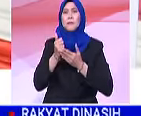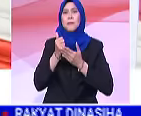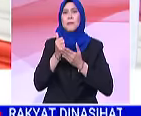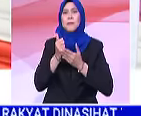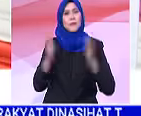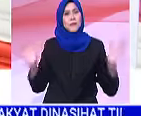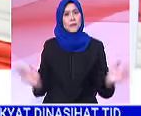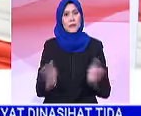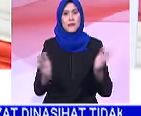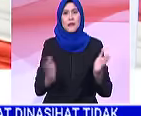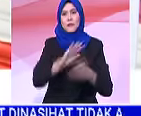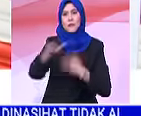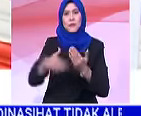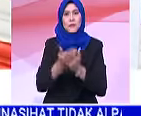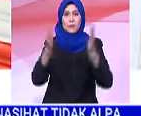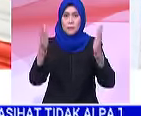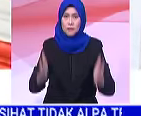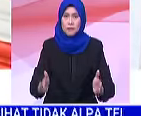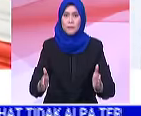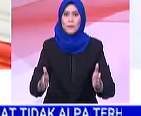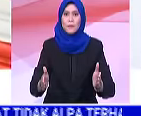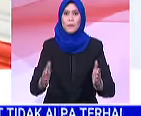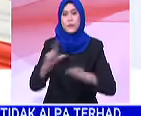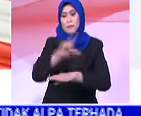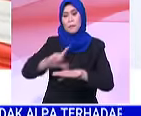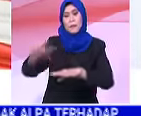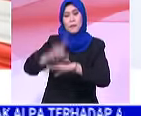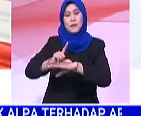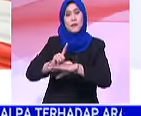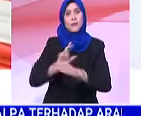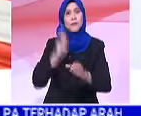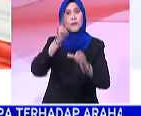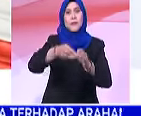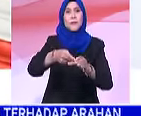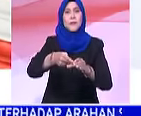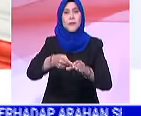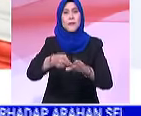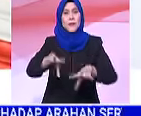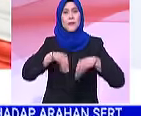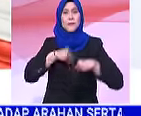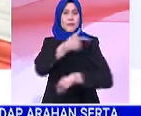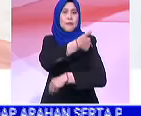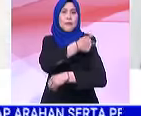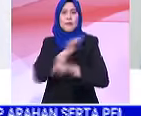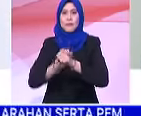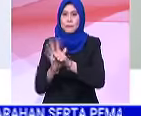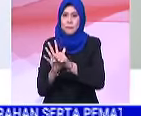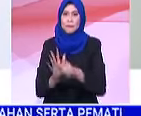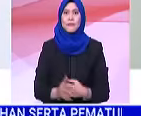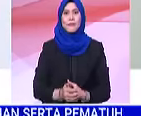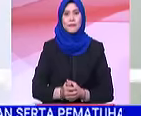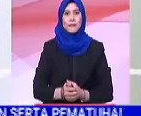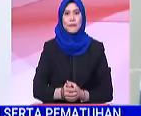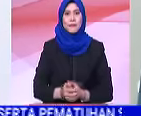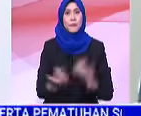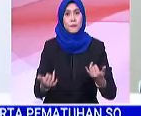untuk menggalakkan seluruh masyarakat khususnya di Labuan bagi sama-sama menyertai penerimaan vaksin COVID-19. So far,